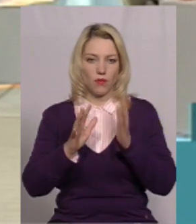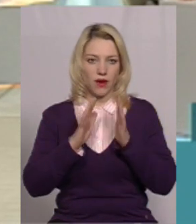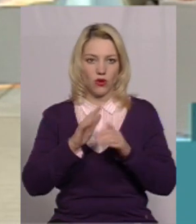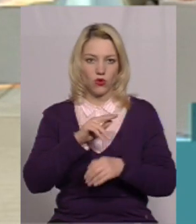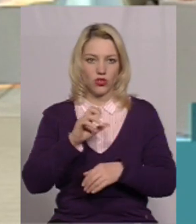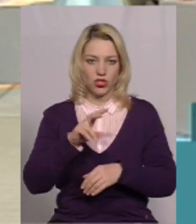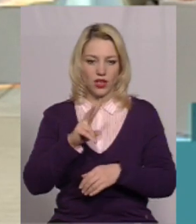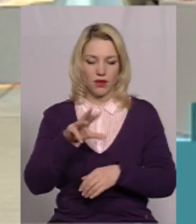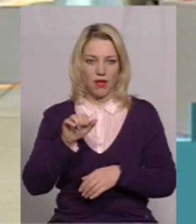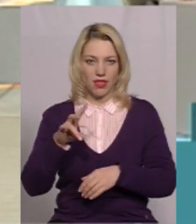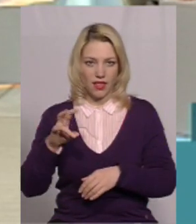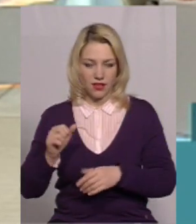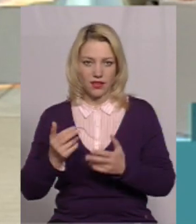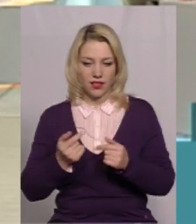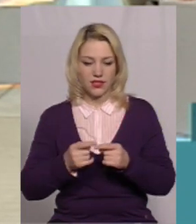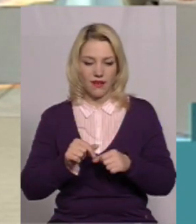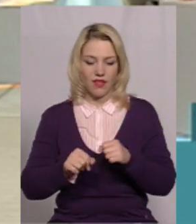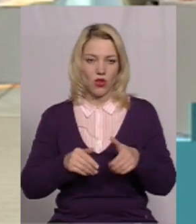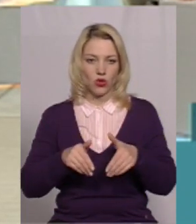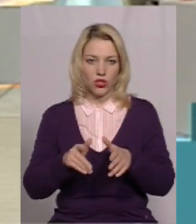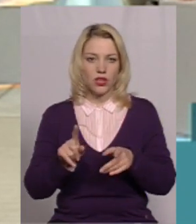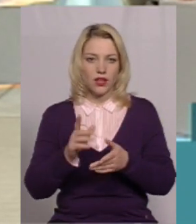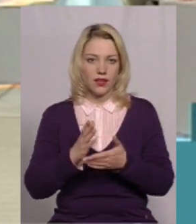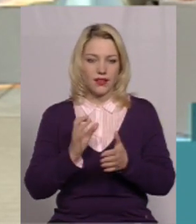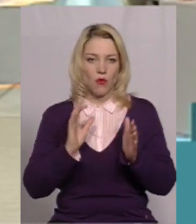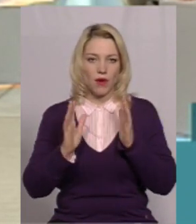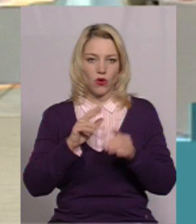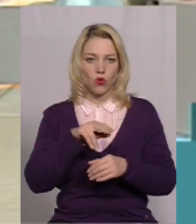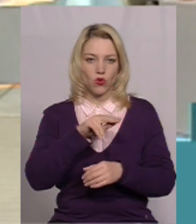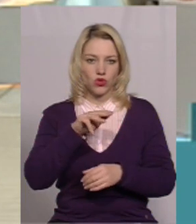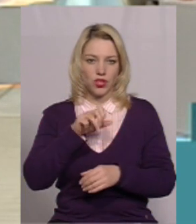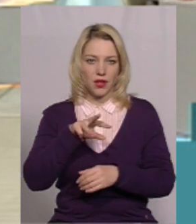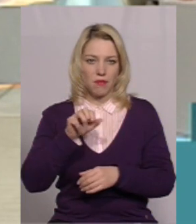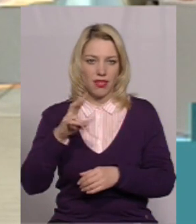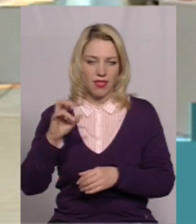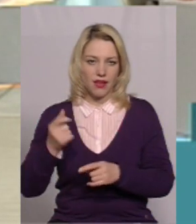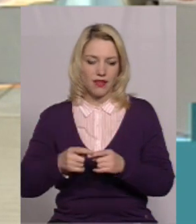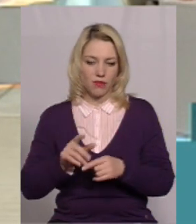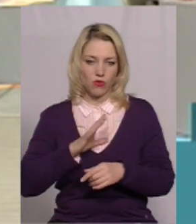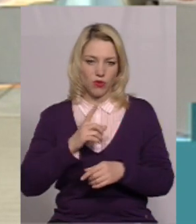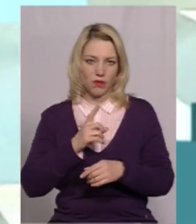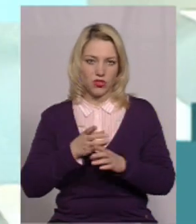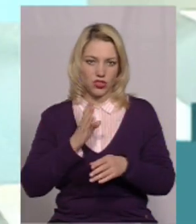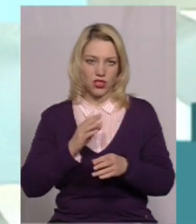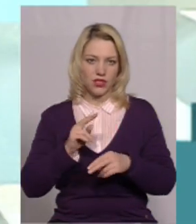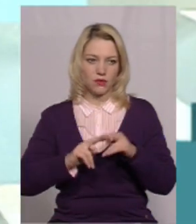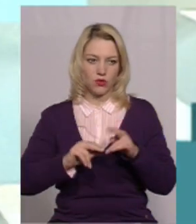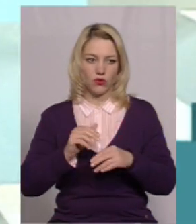парку імені Чекмана? Так, це та велодоріжка, яка є у парку Чекмана, але перша черга її була збудована